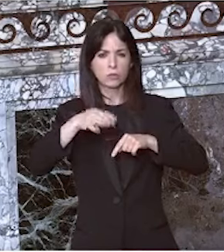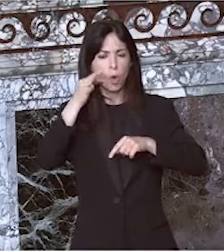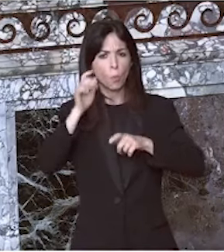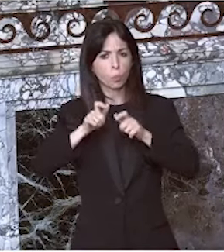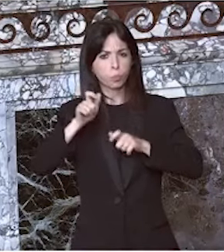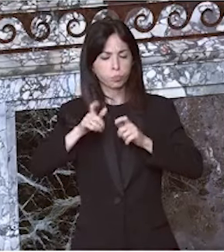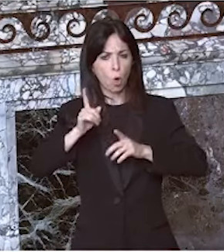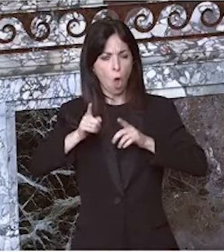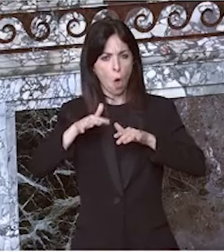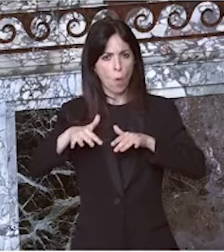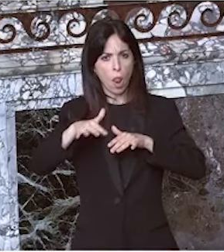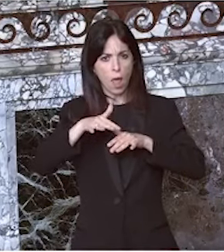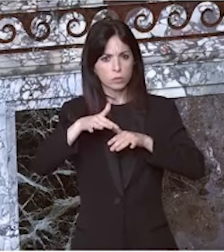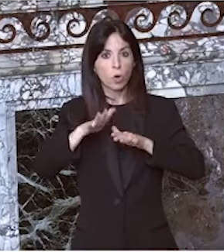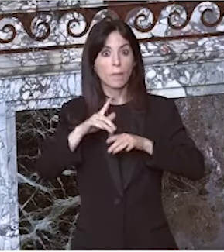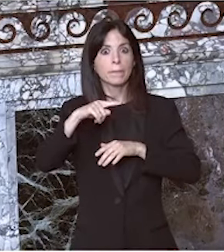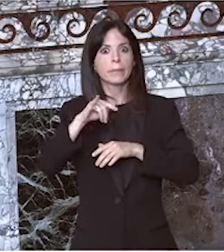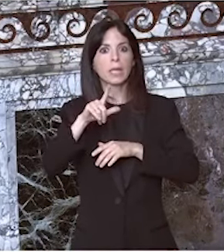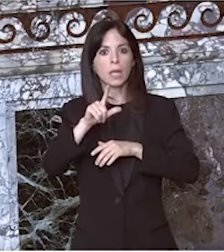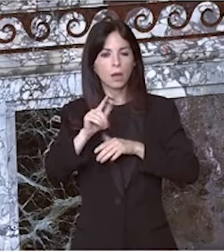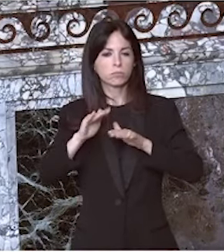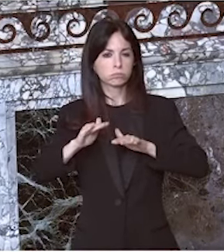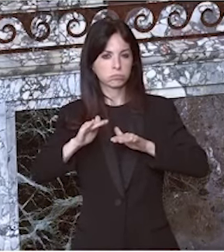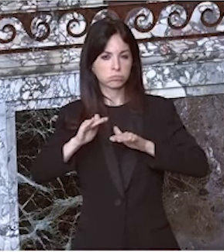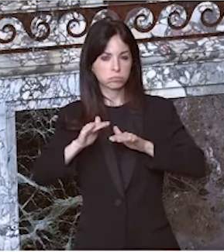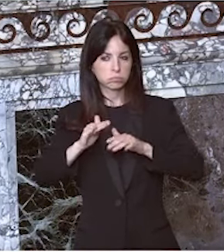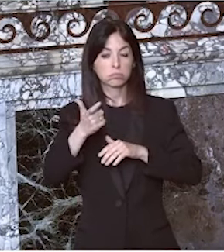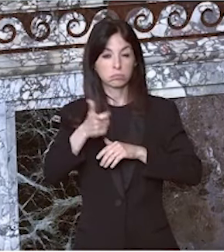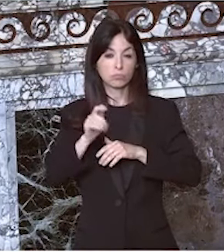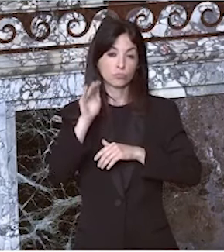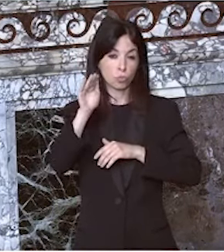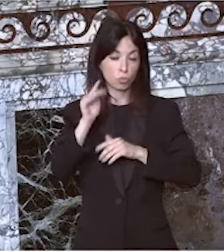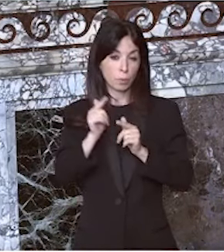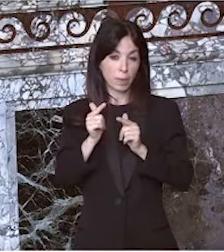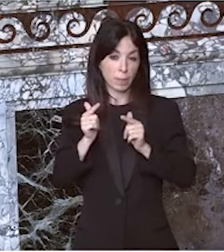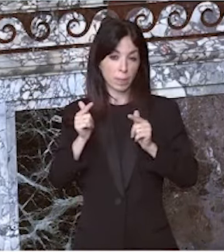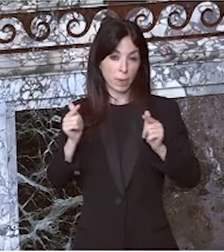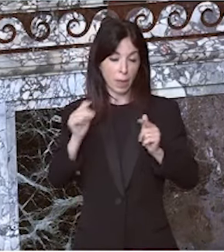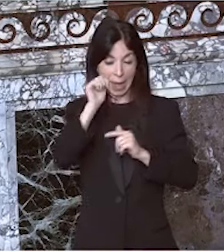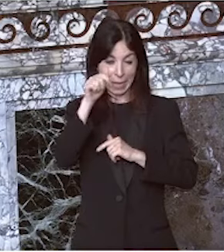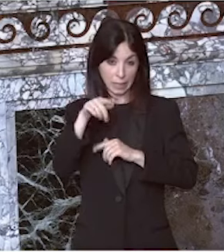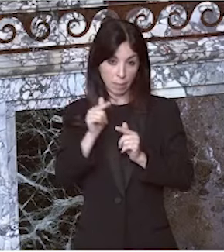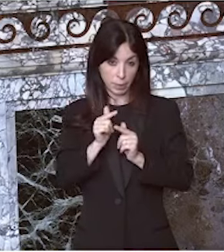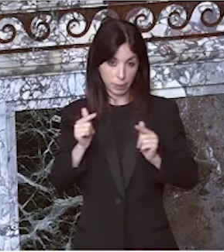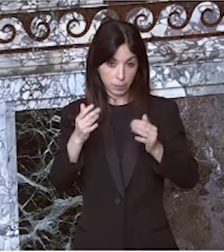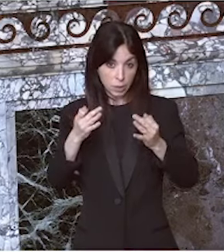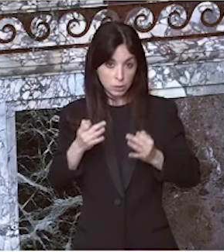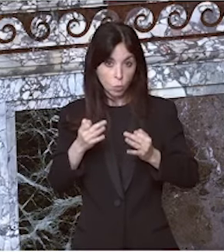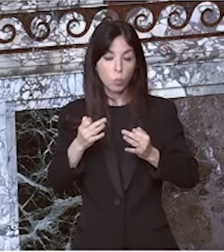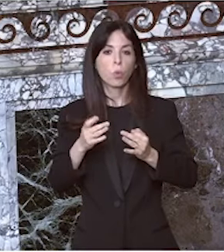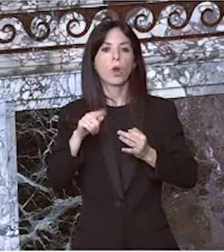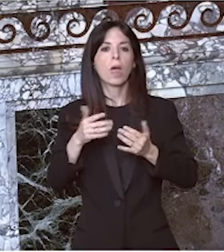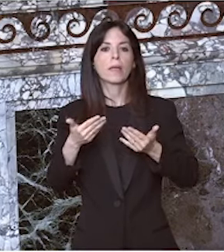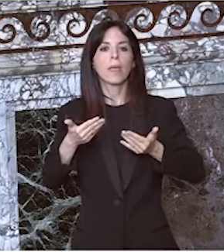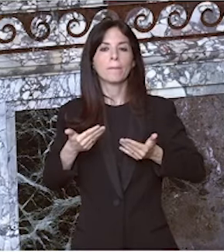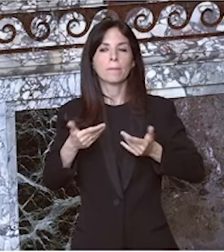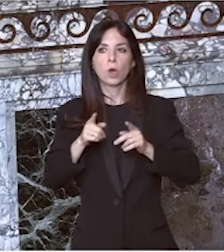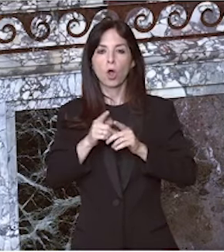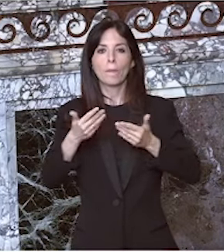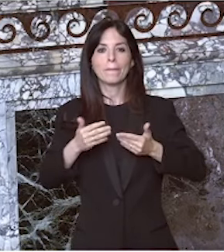una quota di PIL molto contenuta. Ovviamente questa è una questione di tempo, perché si espanderà il PIL dell'India e la perdita di peso dell'economia